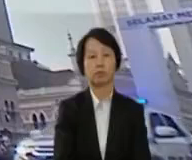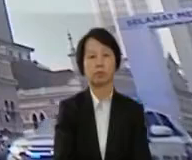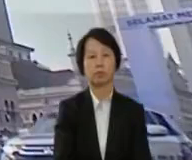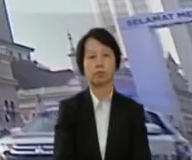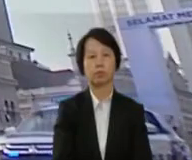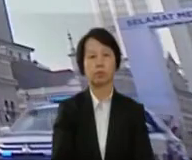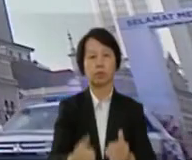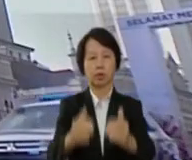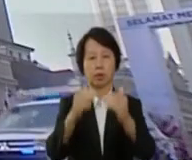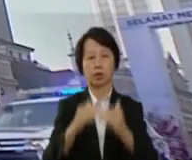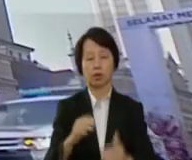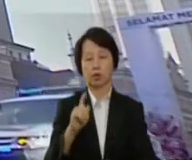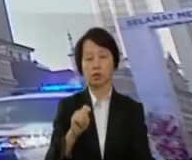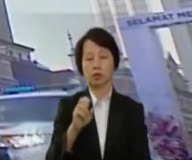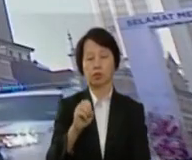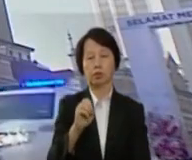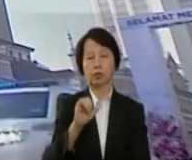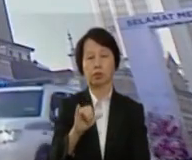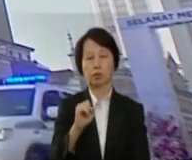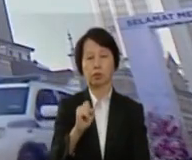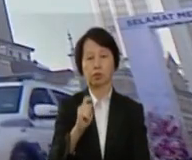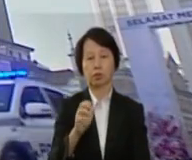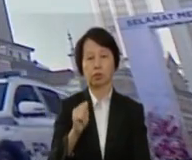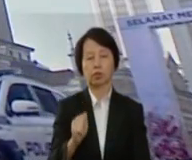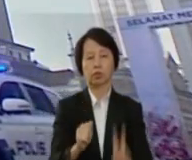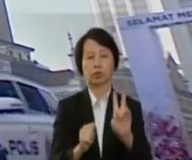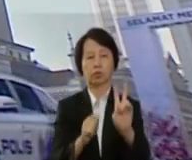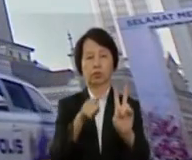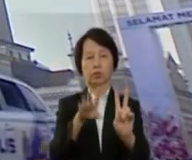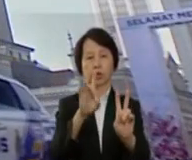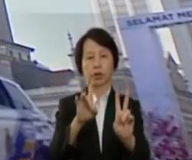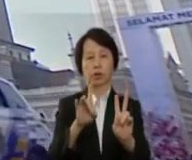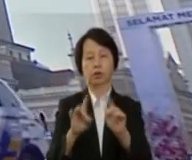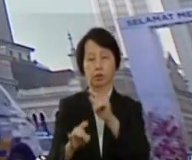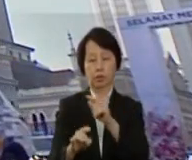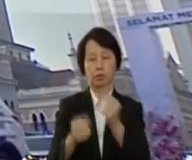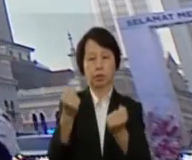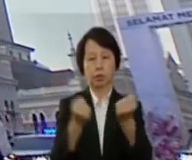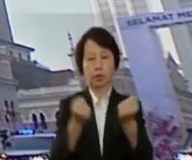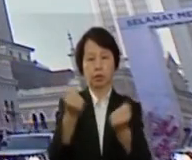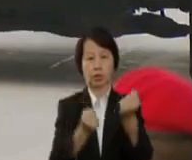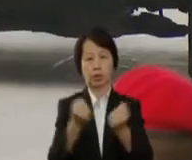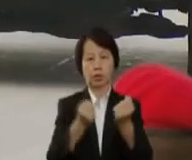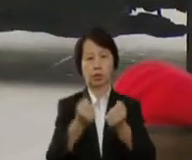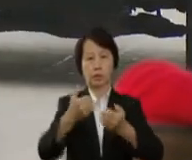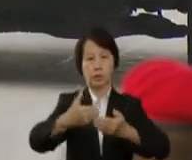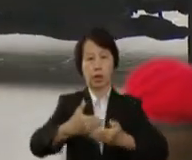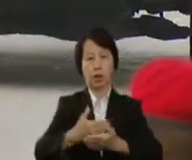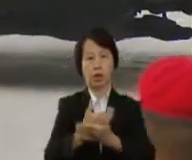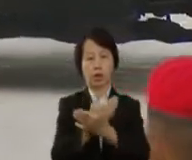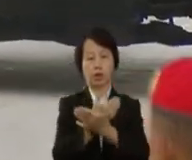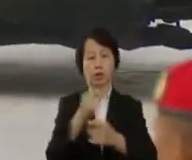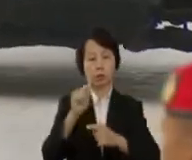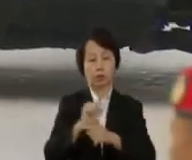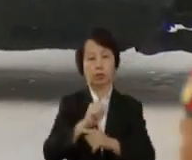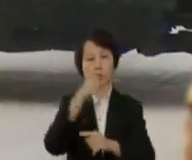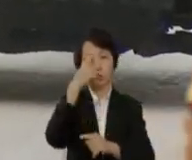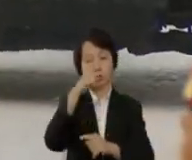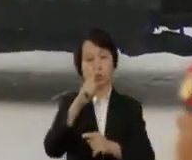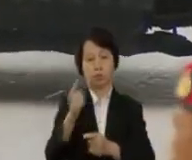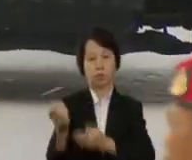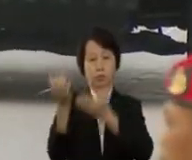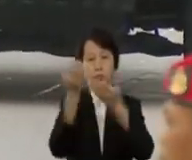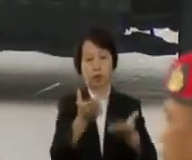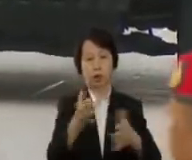suara. Seterusnya, Toyota Hilux 2.8 merupakan kenderaan versi baru dan digunakan untuk